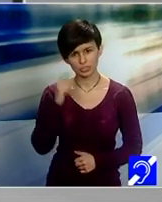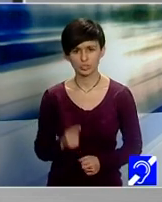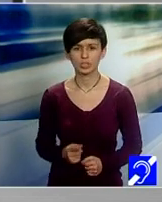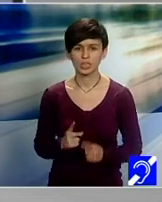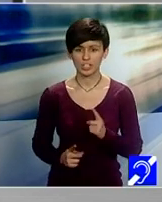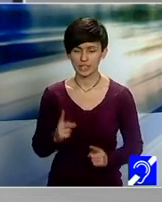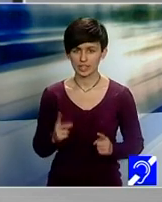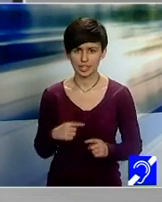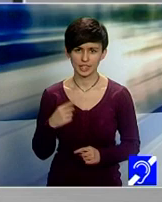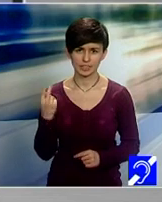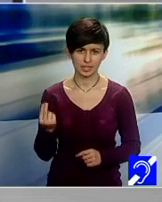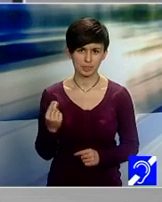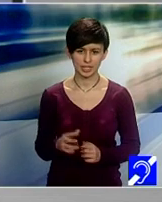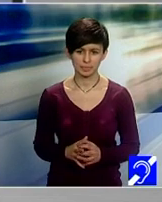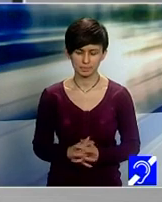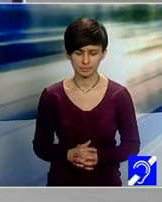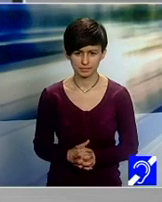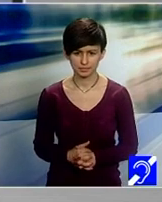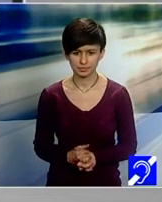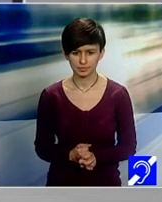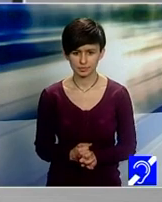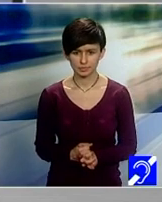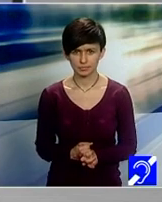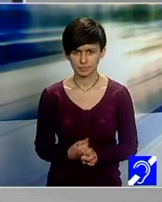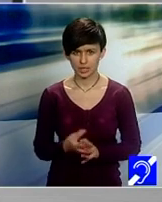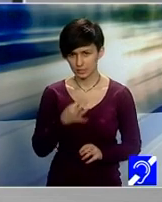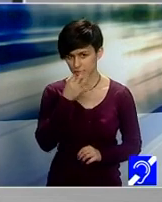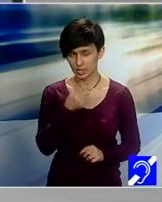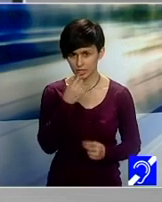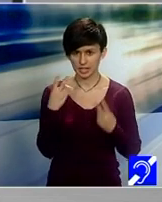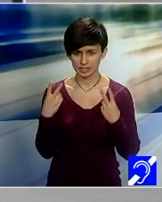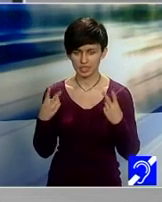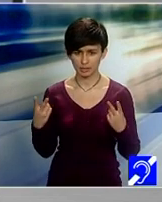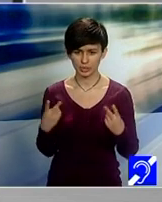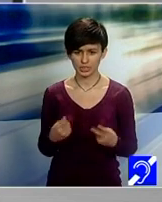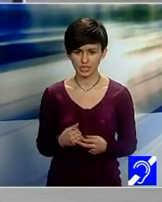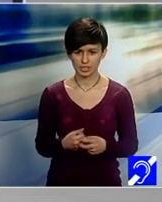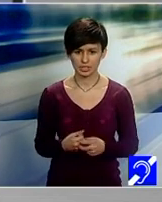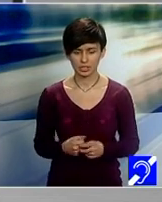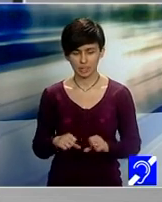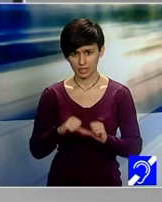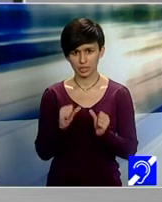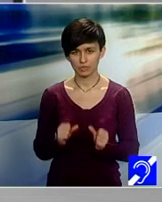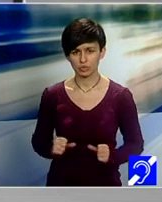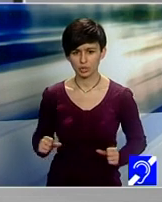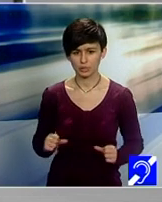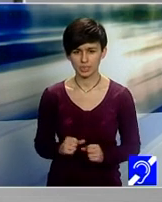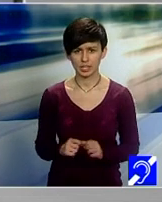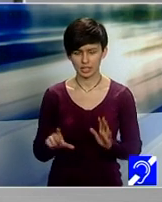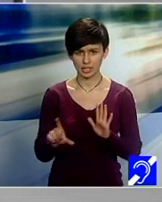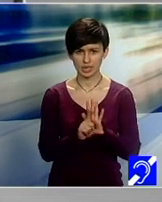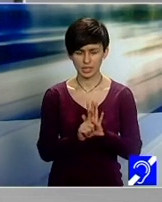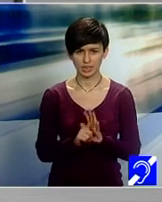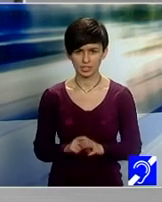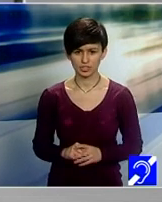regulă. Dar de aceea ziceam că e foarte important, foarte importantă modalitatea în care legea